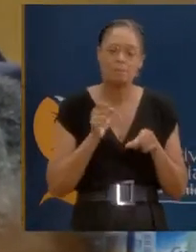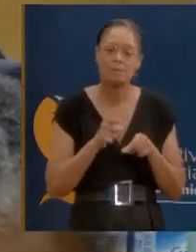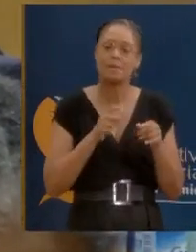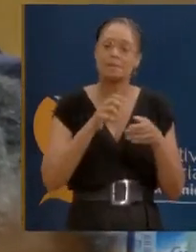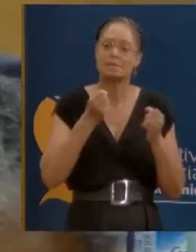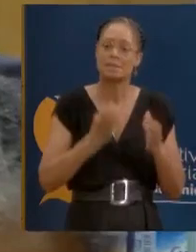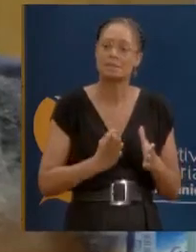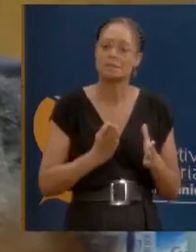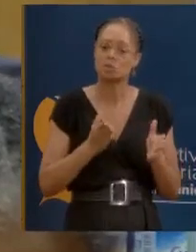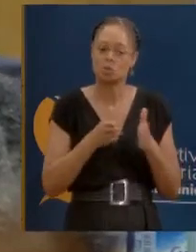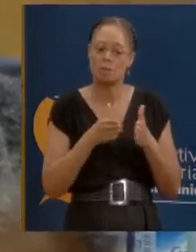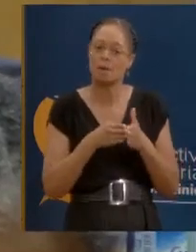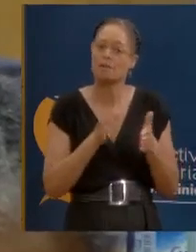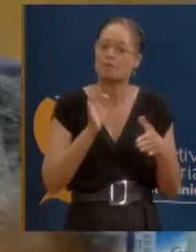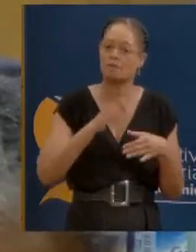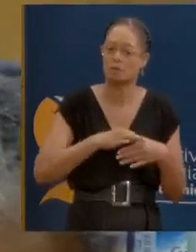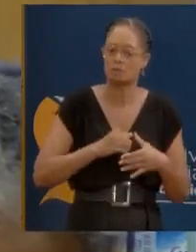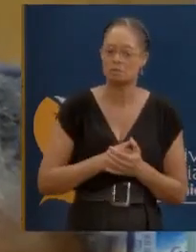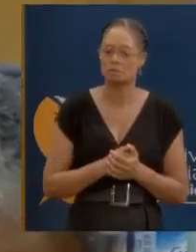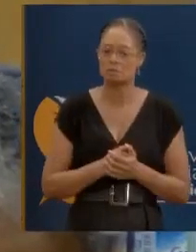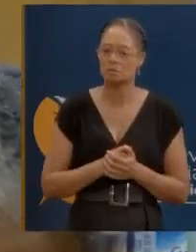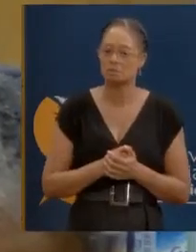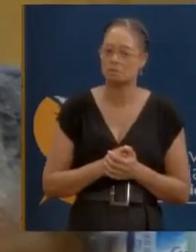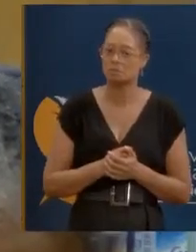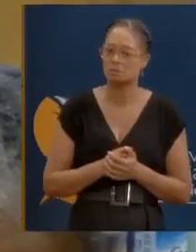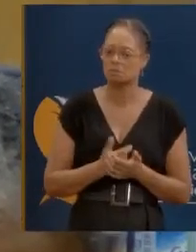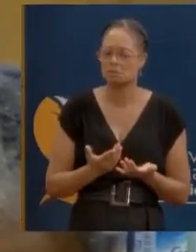Vous savez que signifie le vote de l'Assemblée?